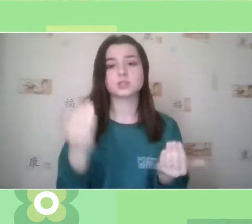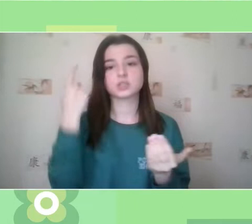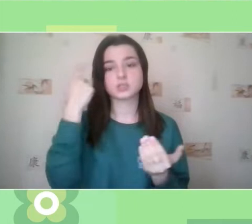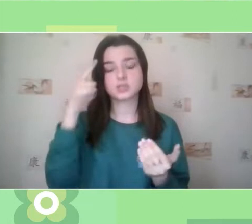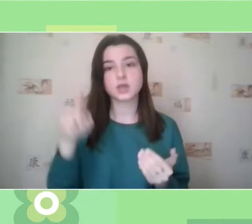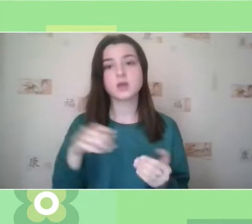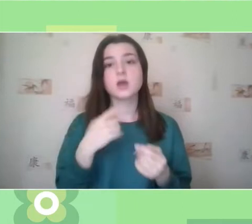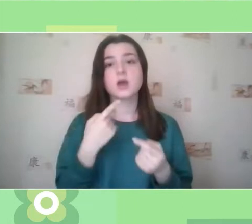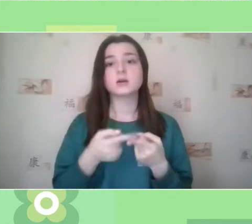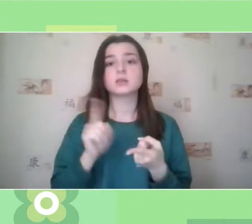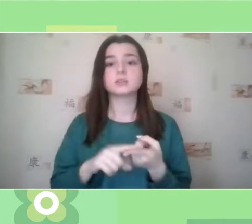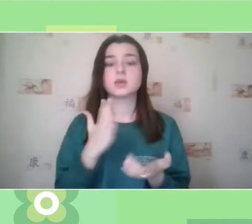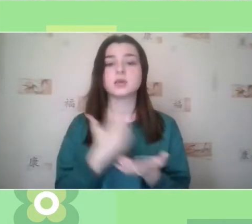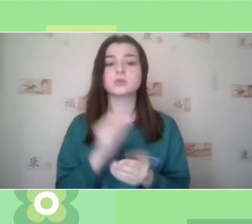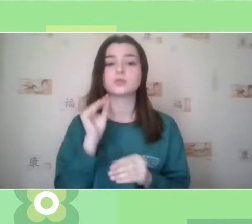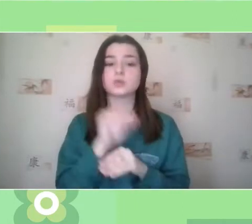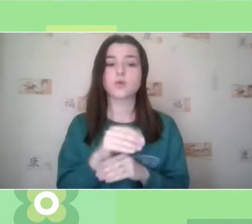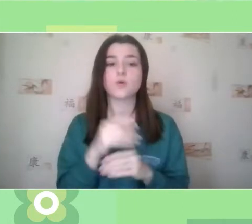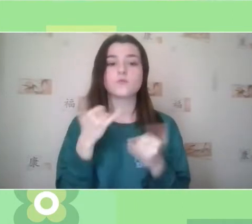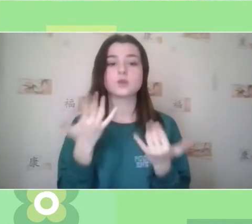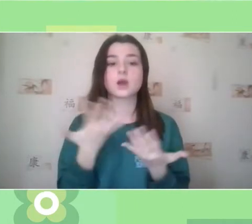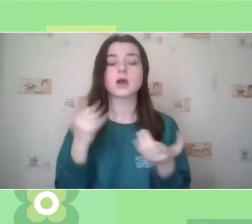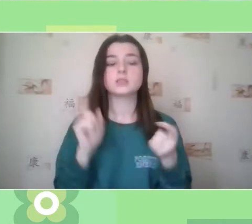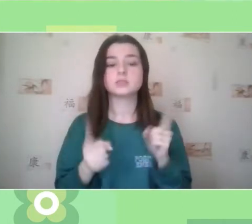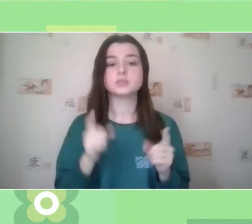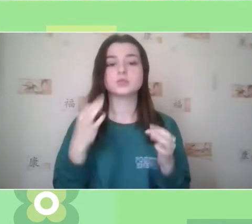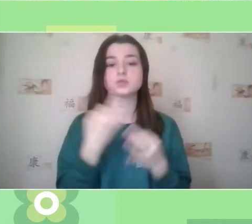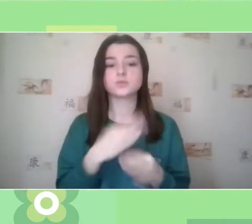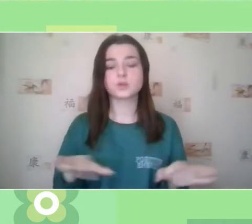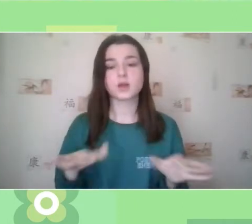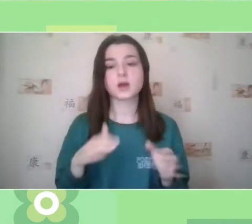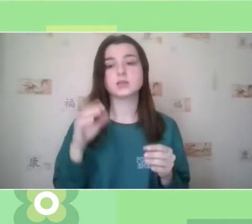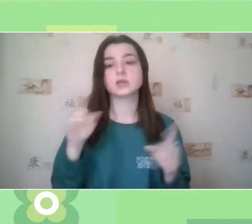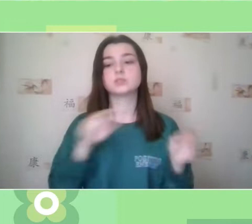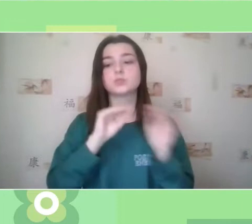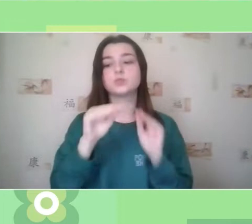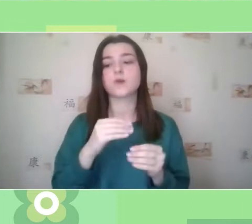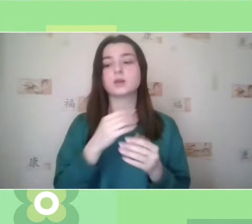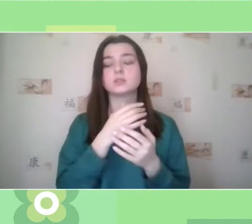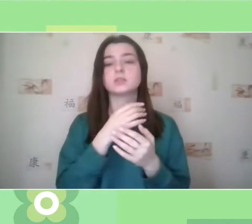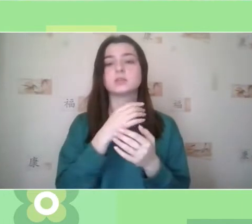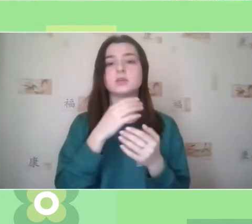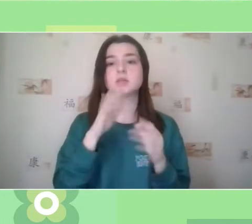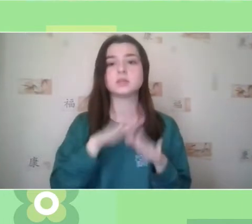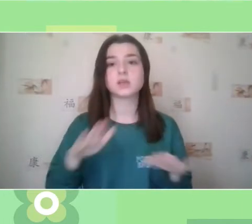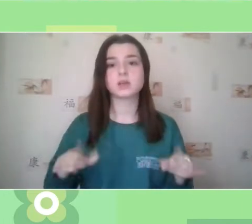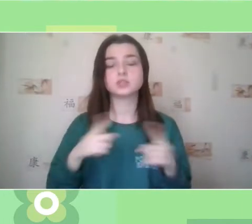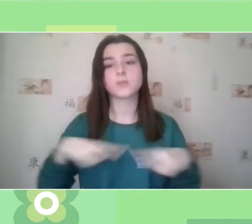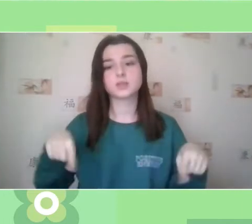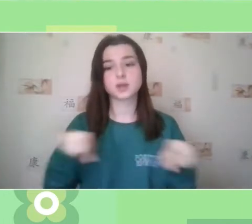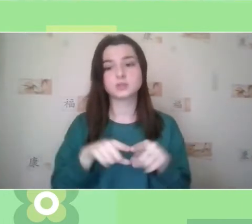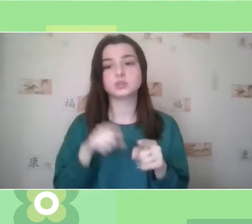є додатковою, яка дозволяє і справді, наприклад, там збудувати дитячий майданчик, так як ви його задумали, там, де ви його